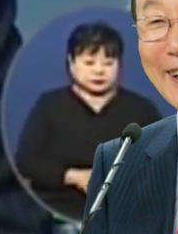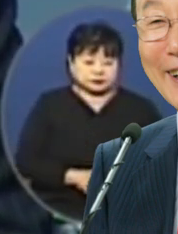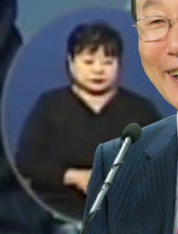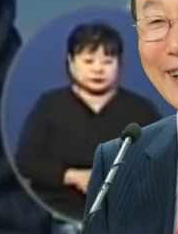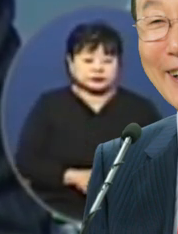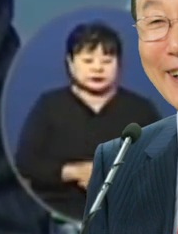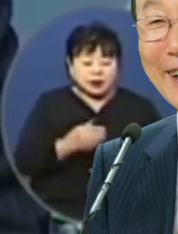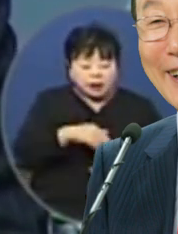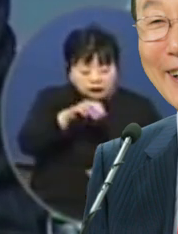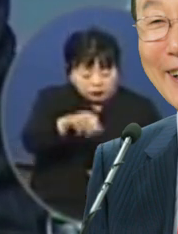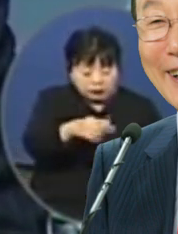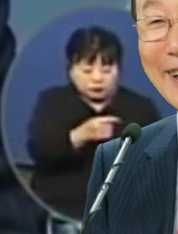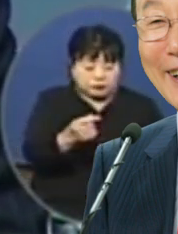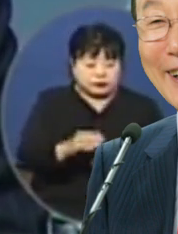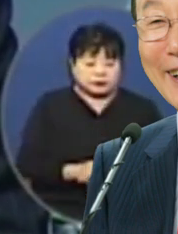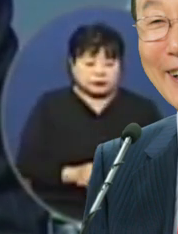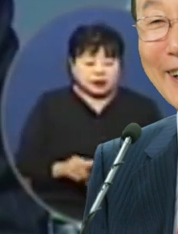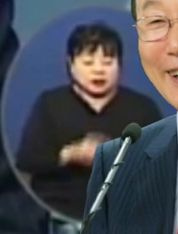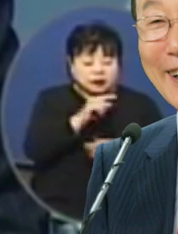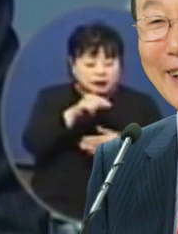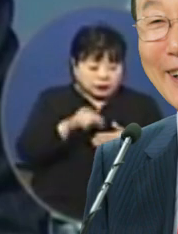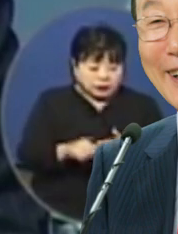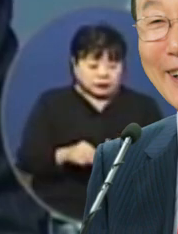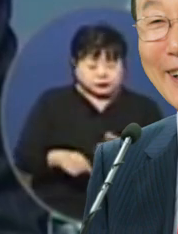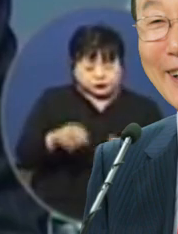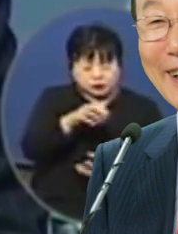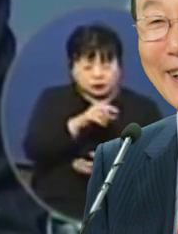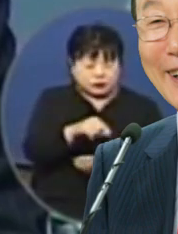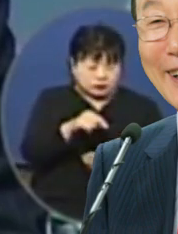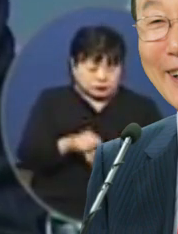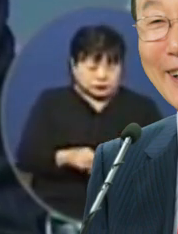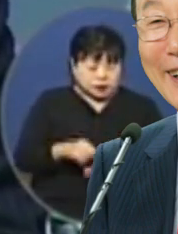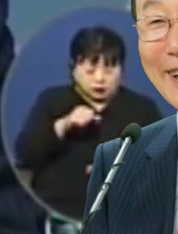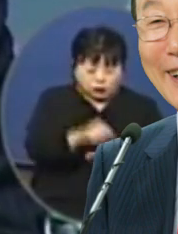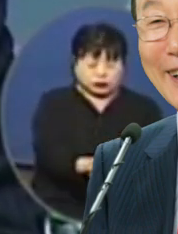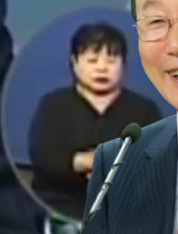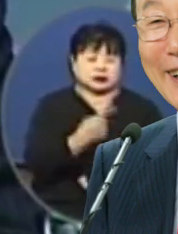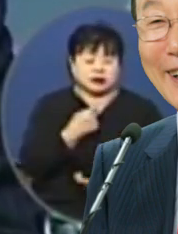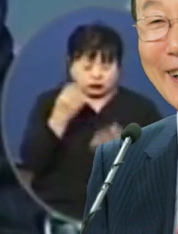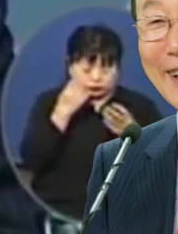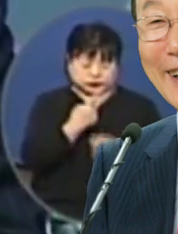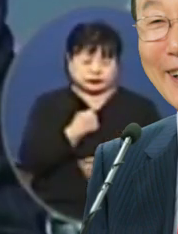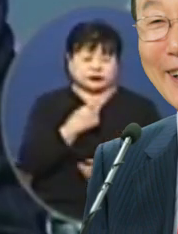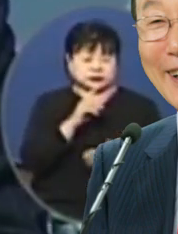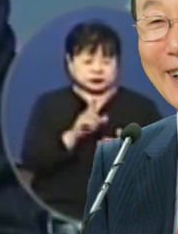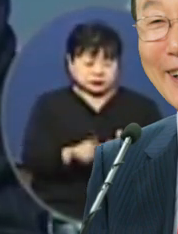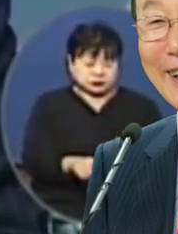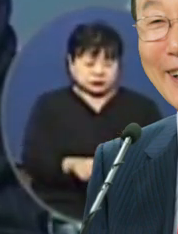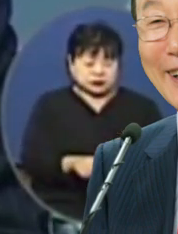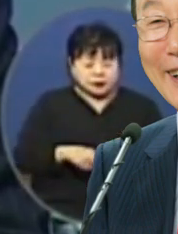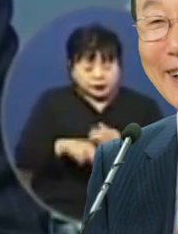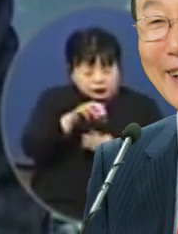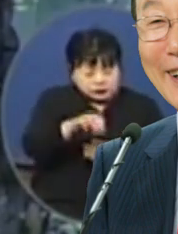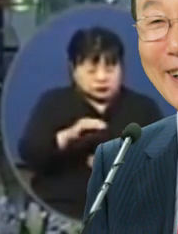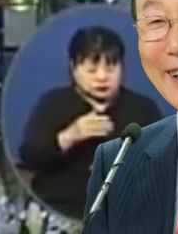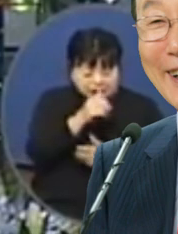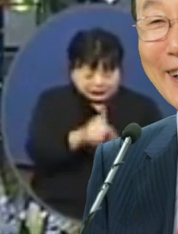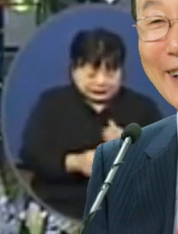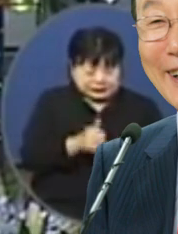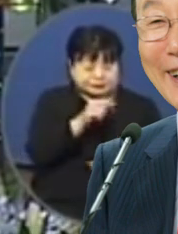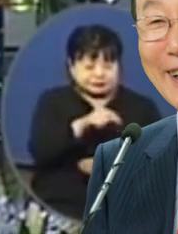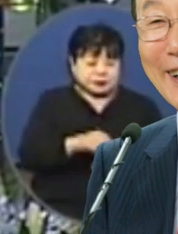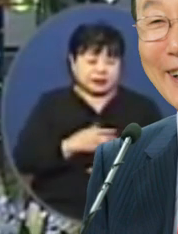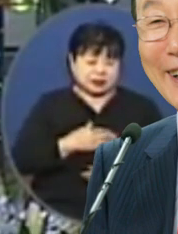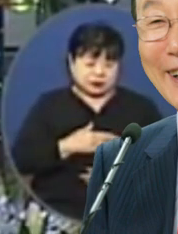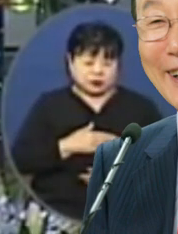나아가는 것을 말하는 것입니다. 삶의 전반적인 환경에서 공격을 받고 고통을 겪게 될 때 피난처 되신 하나님을 마음에